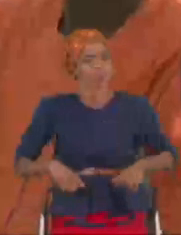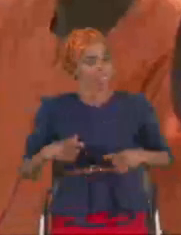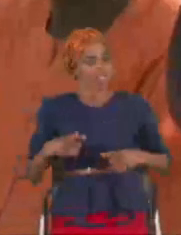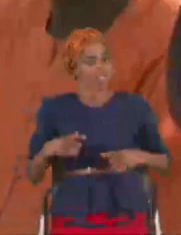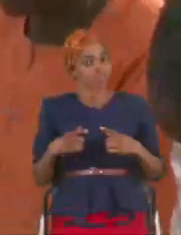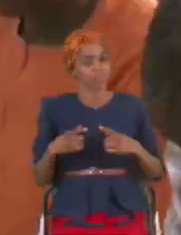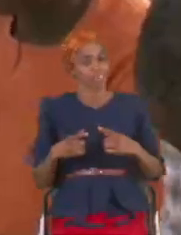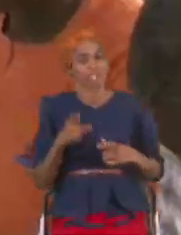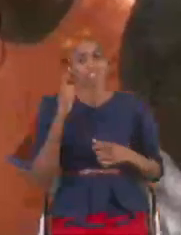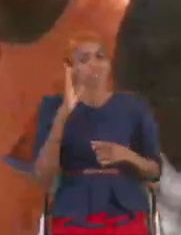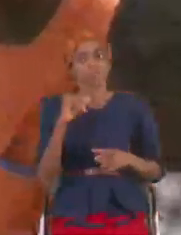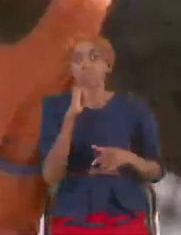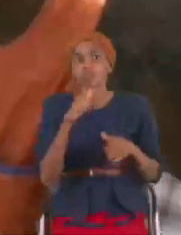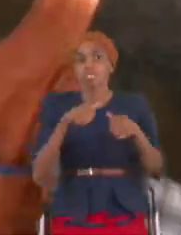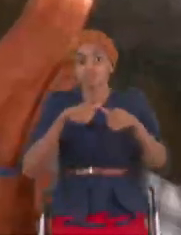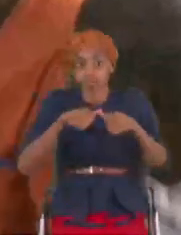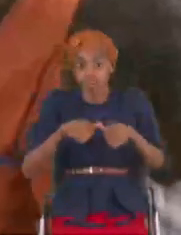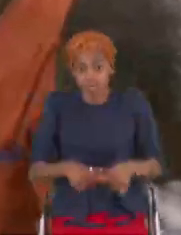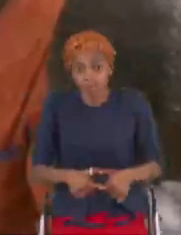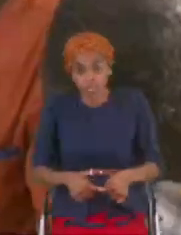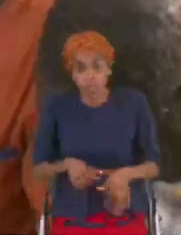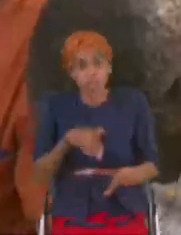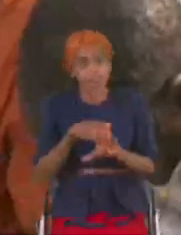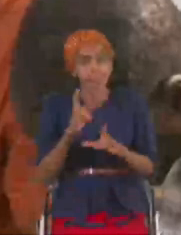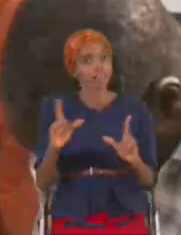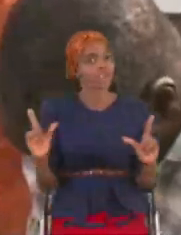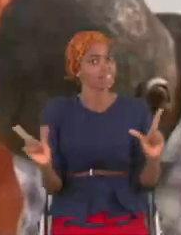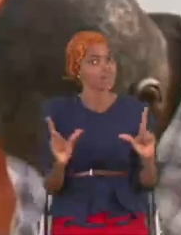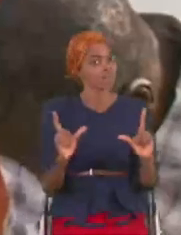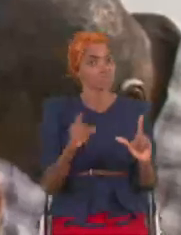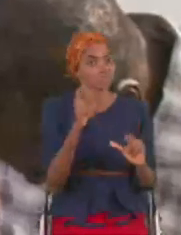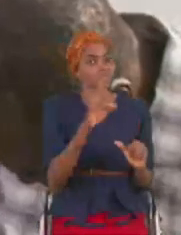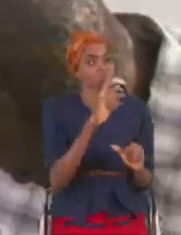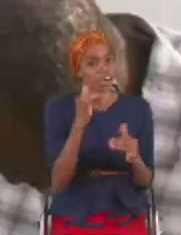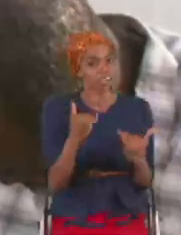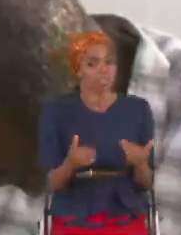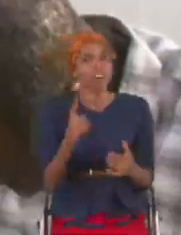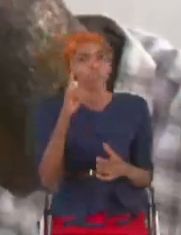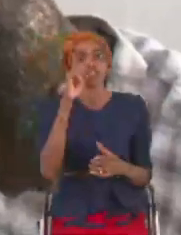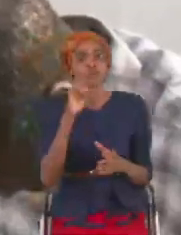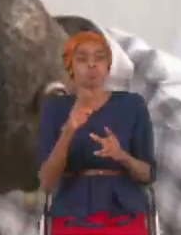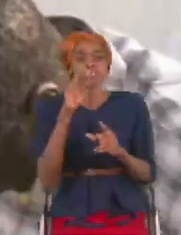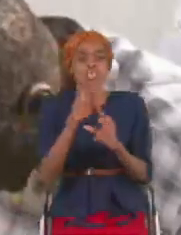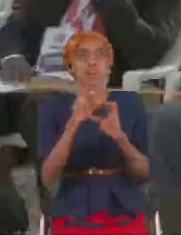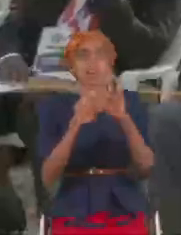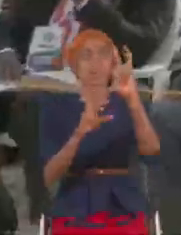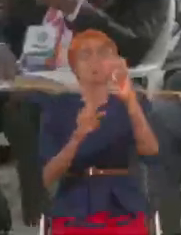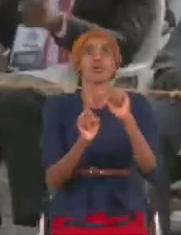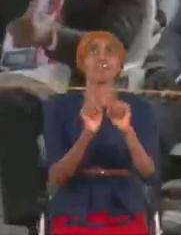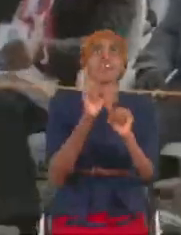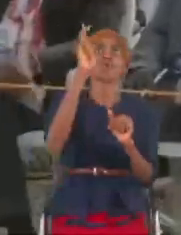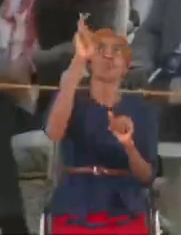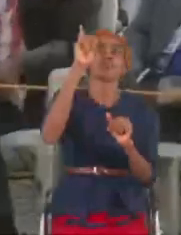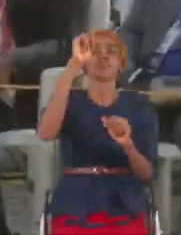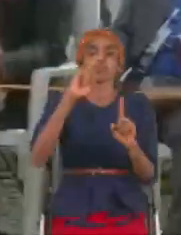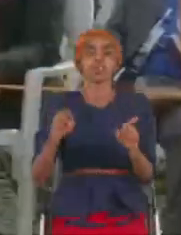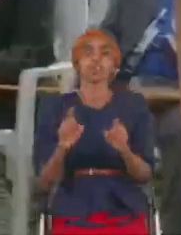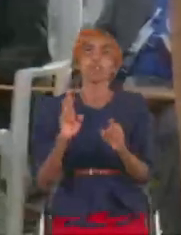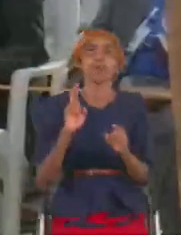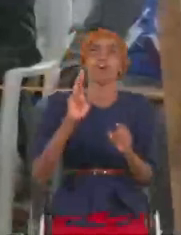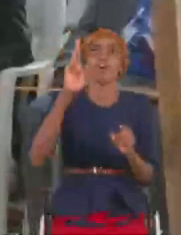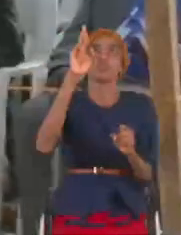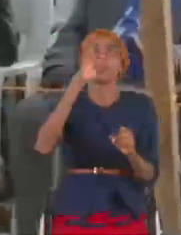ta vie tu ne seras pas plus au même niveau tu as présentement tu va gravir tu l'as où